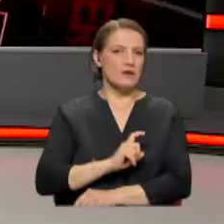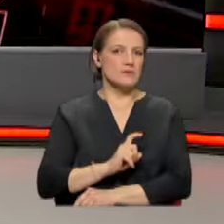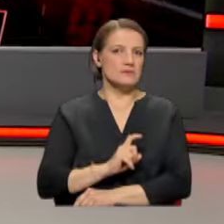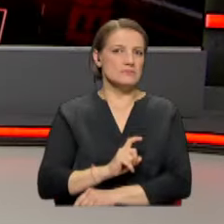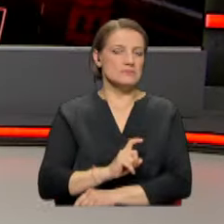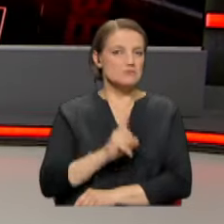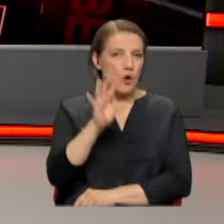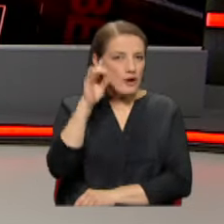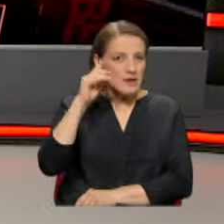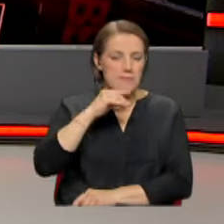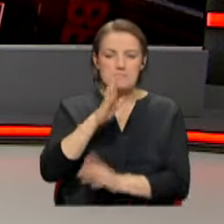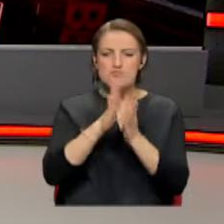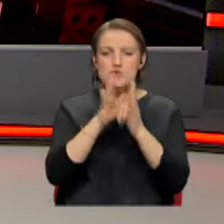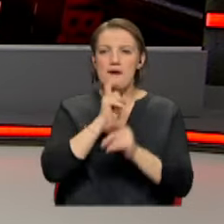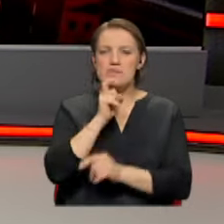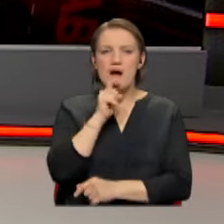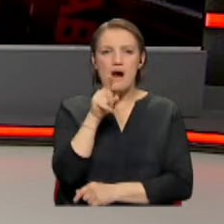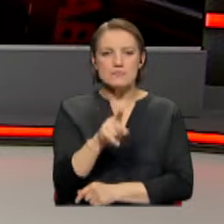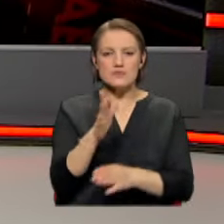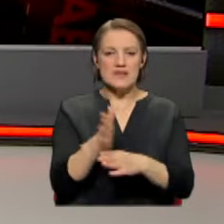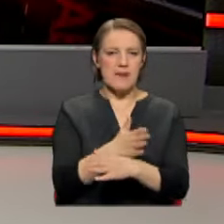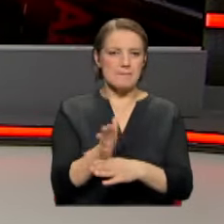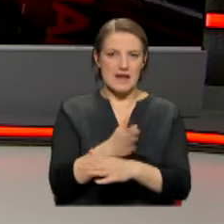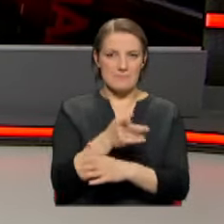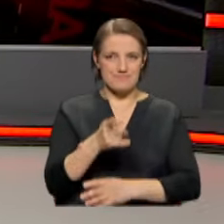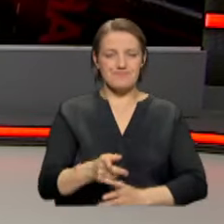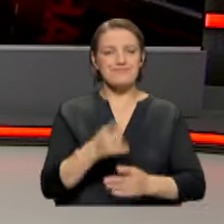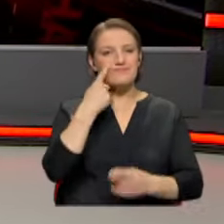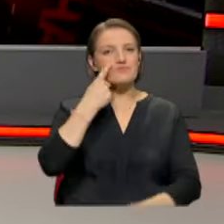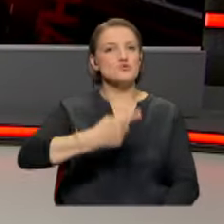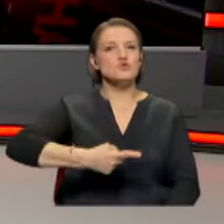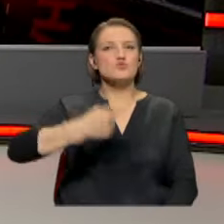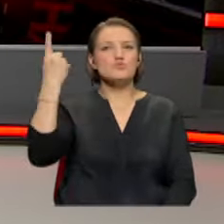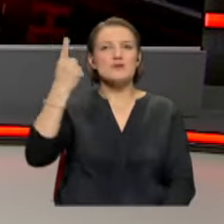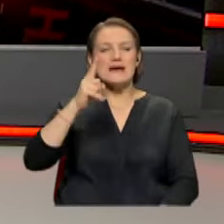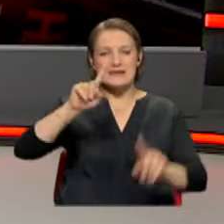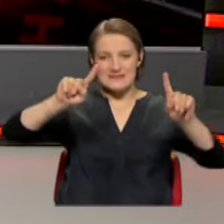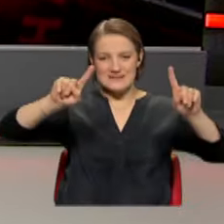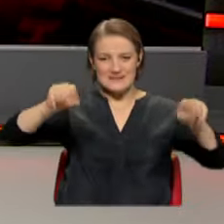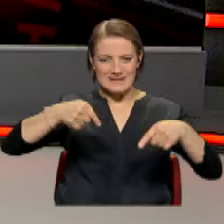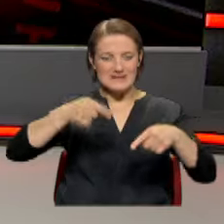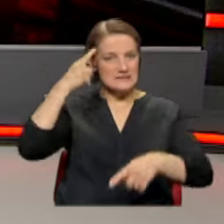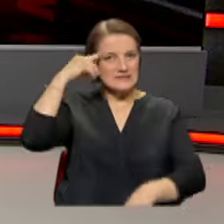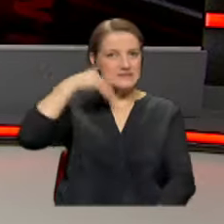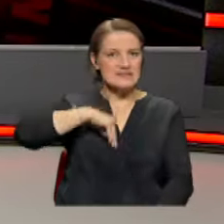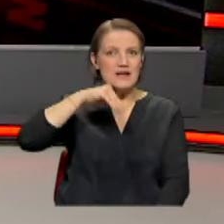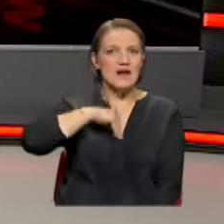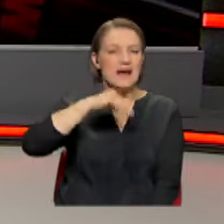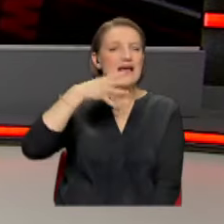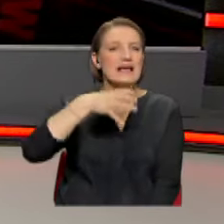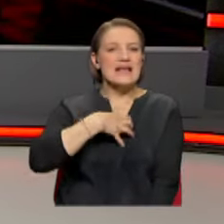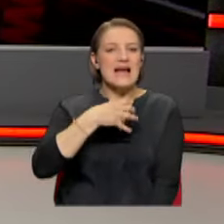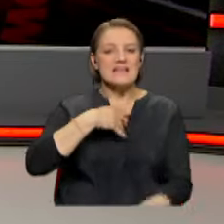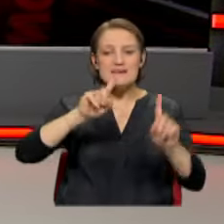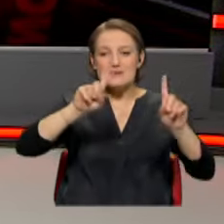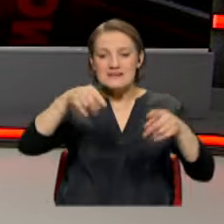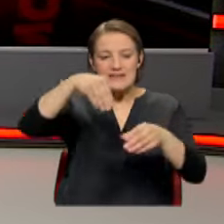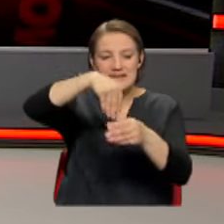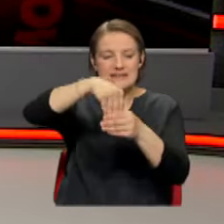hata Bu nedenle Cumhuriyeti parantez zannedenler kendileri parantez